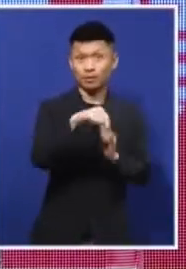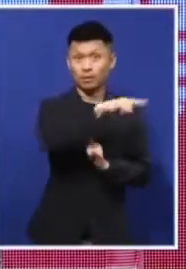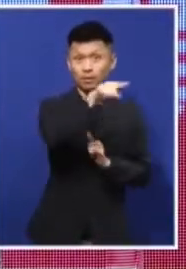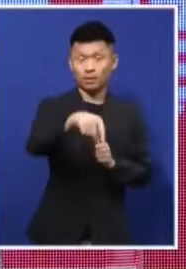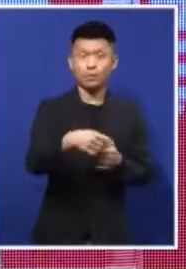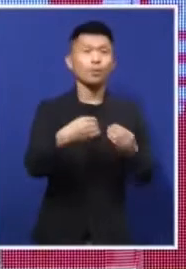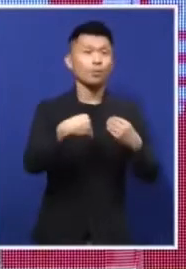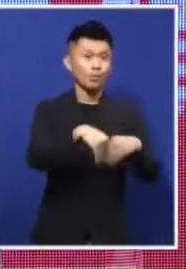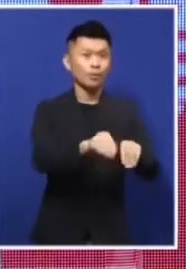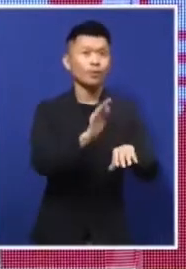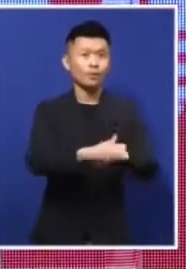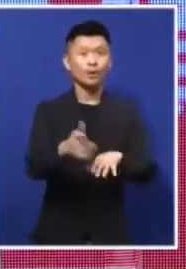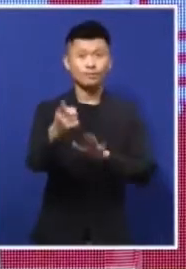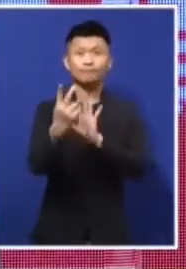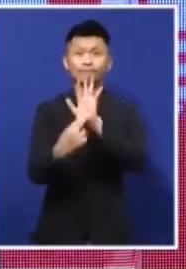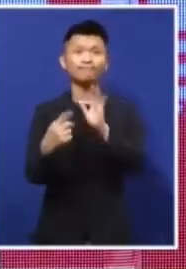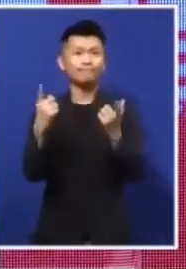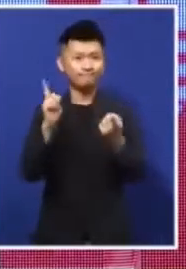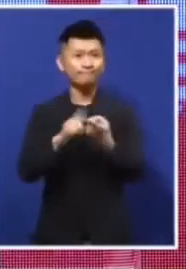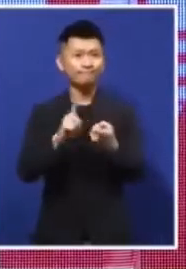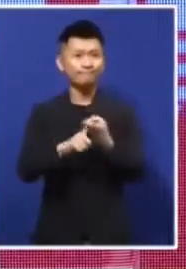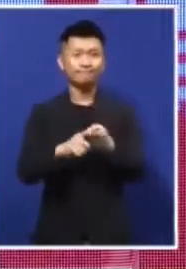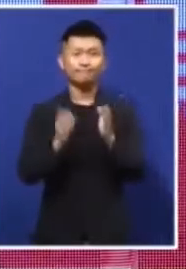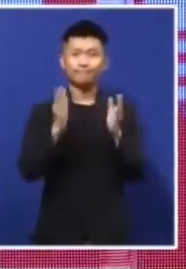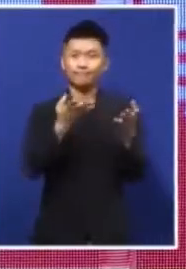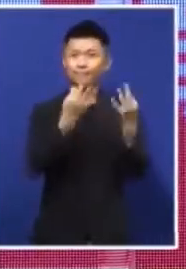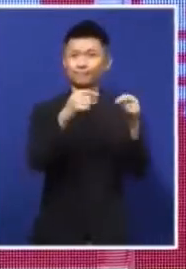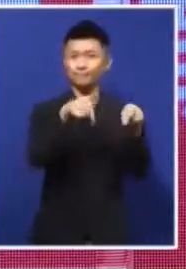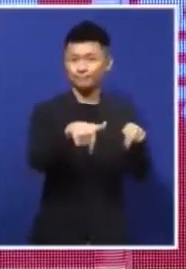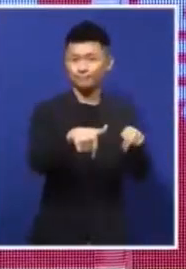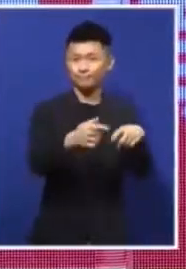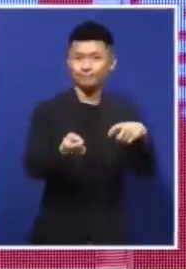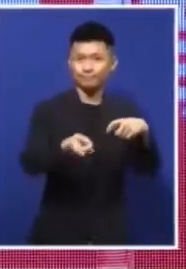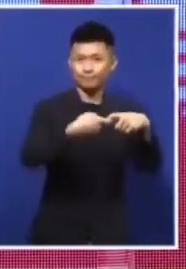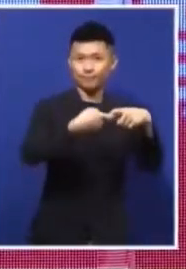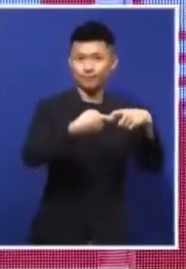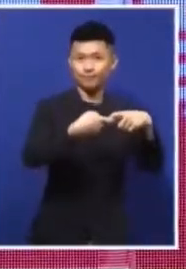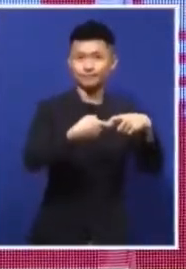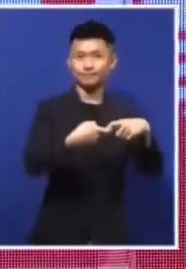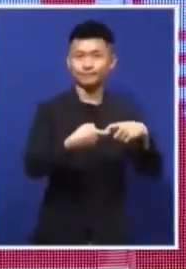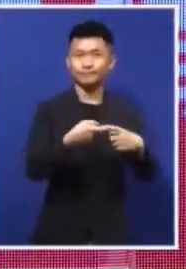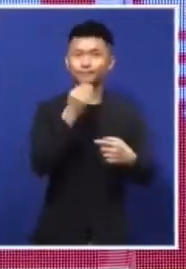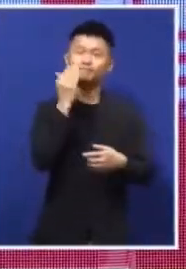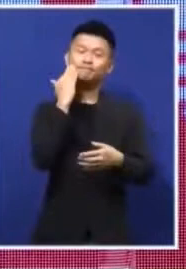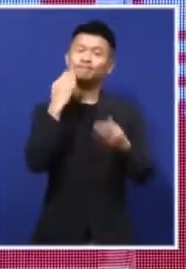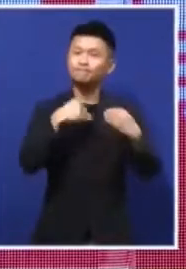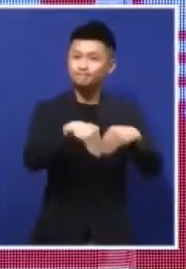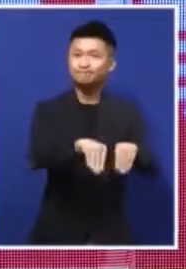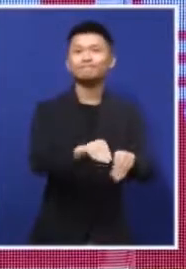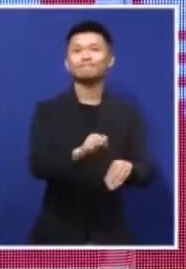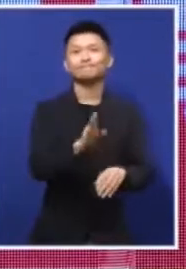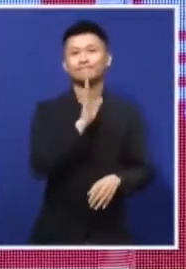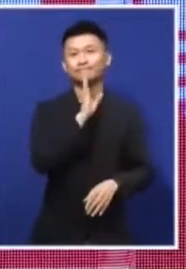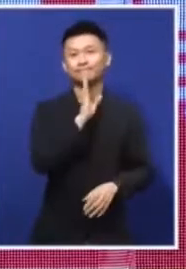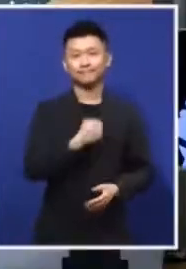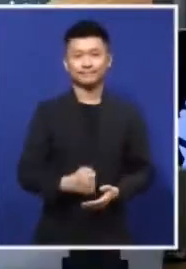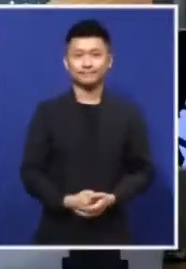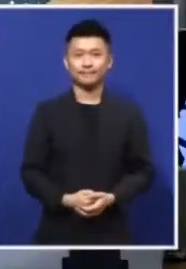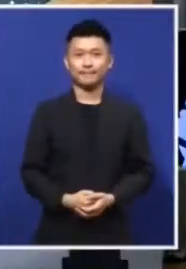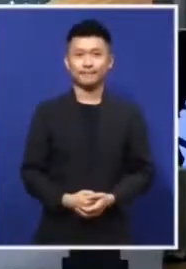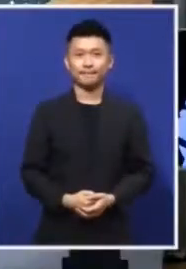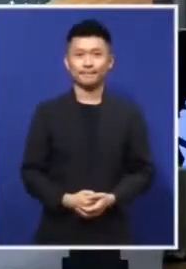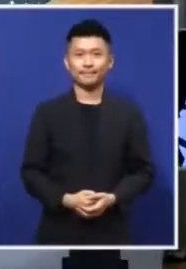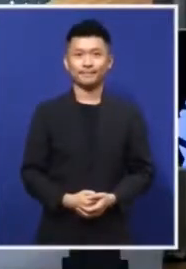刚刚那个说明确实是这样子，要绑定数位的振兴券才能拿到我们的好时券，谢谢。